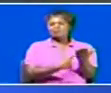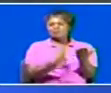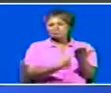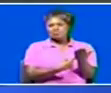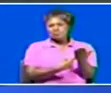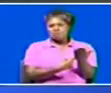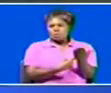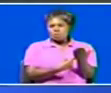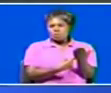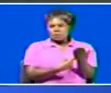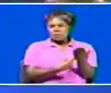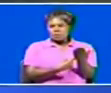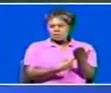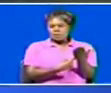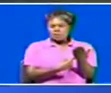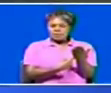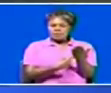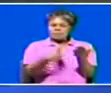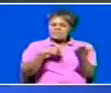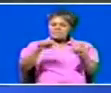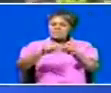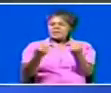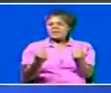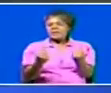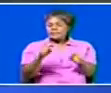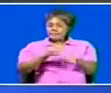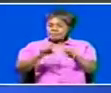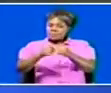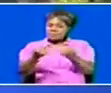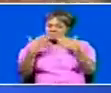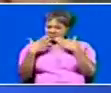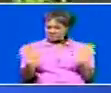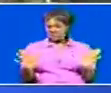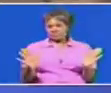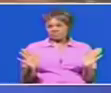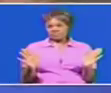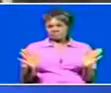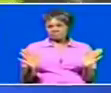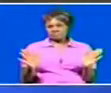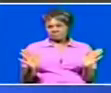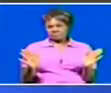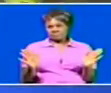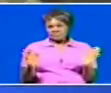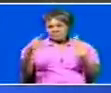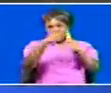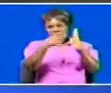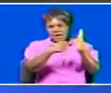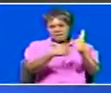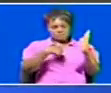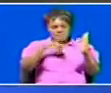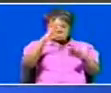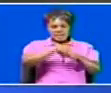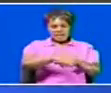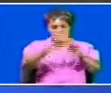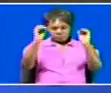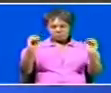hydraulic system. So niliweza kufunja. Sasa kufunja imeweza kuharibu soso max yote ambayo alikuwa nimeweza